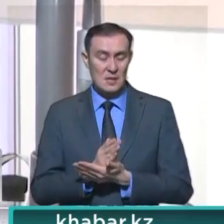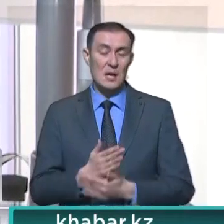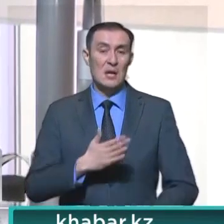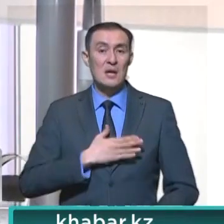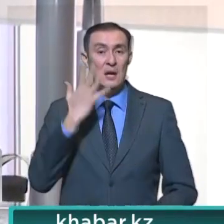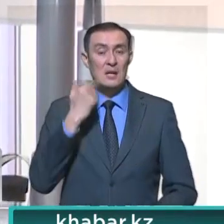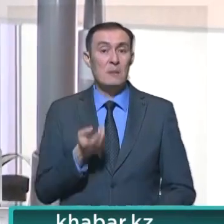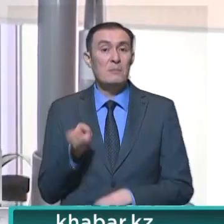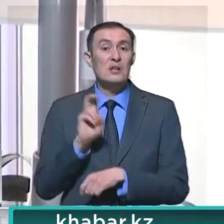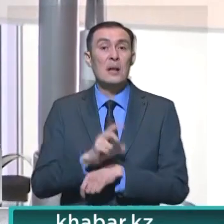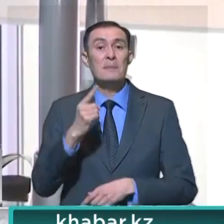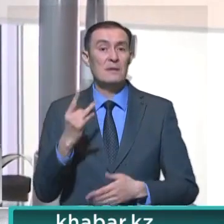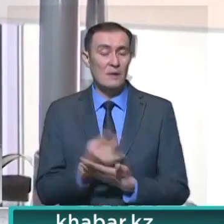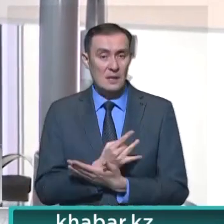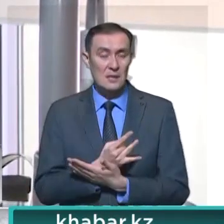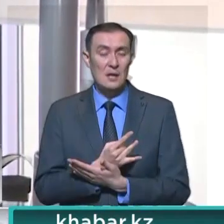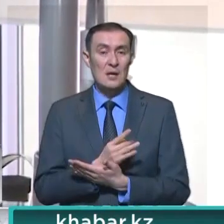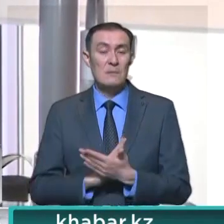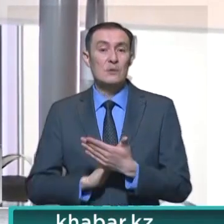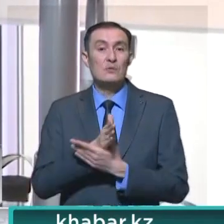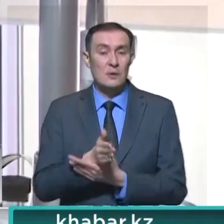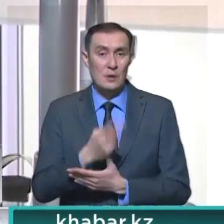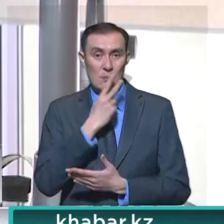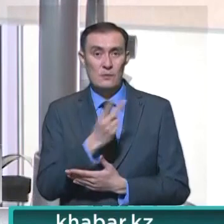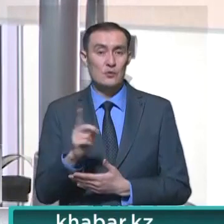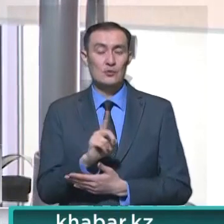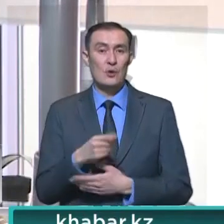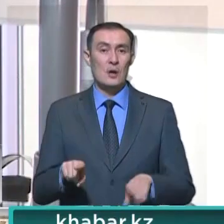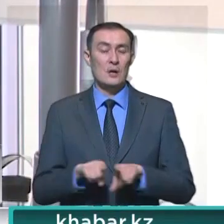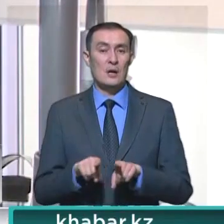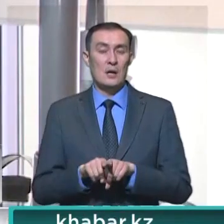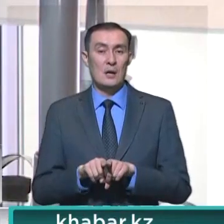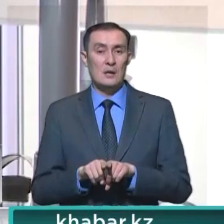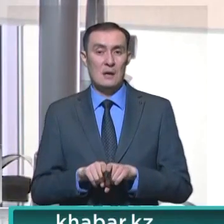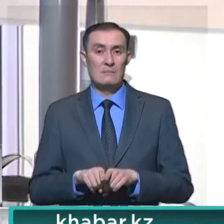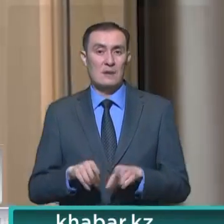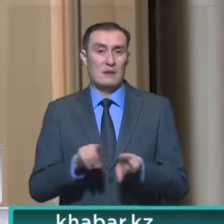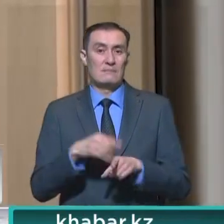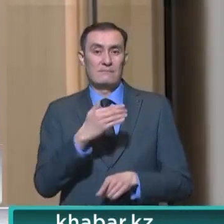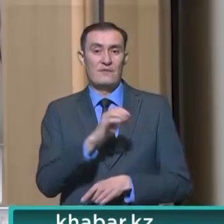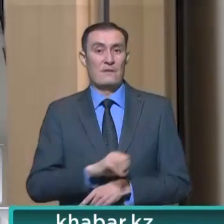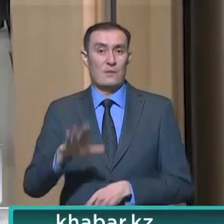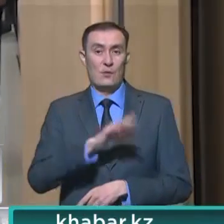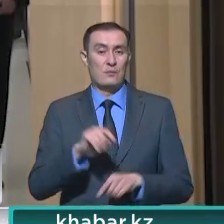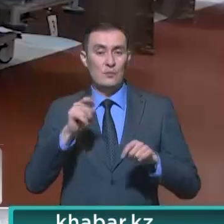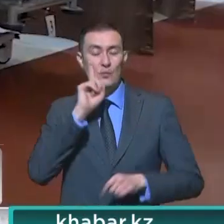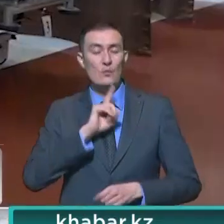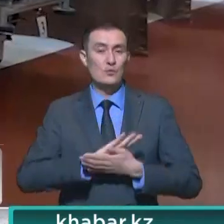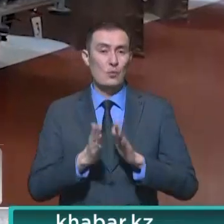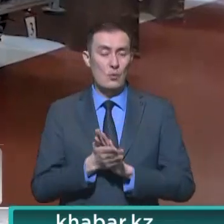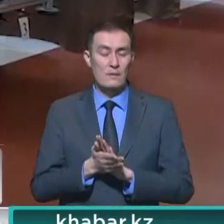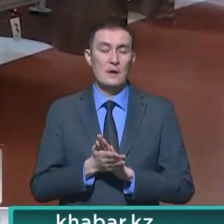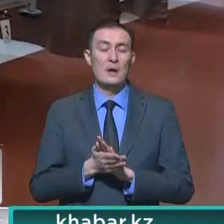когда зашла сюда первый раз, переступила порог, я подумала, знаете, как будто вот где-то на Западе находишься. В комфортные условия с